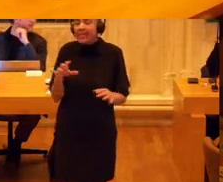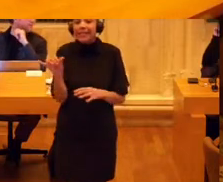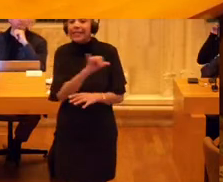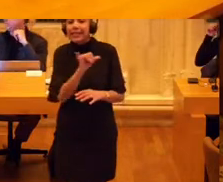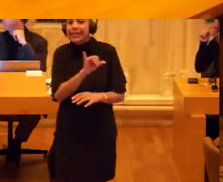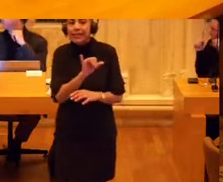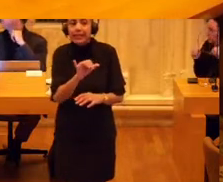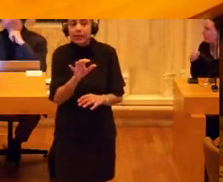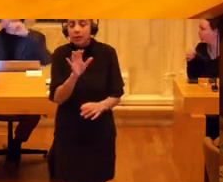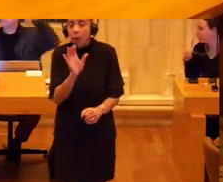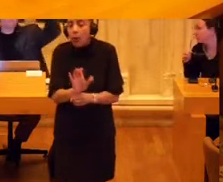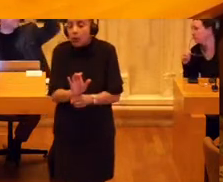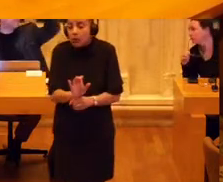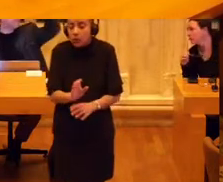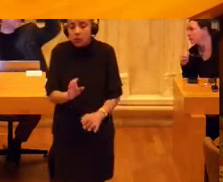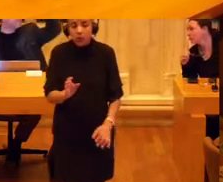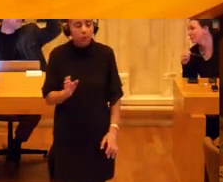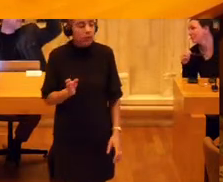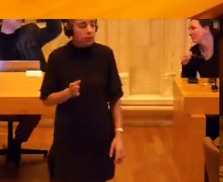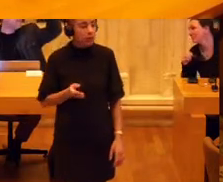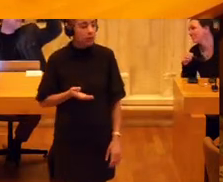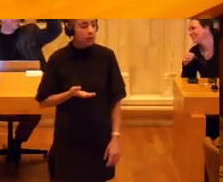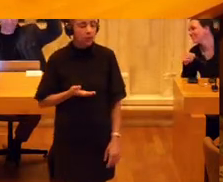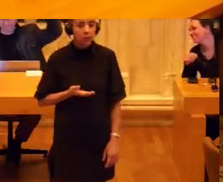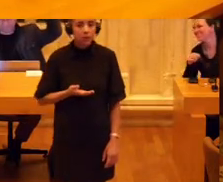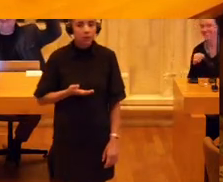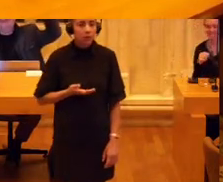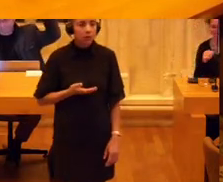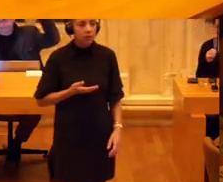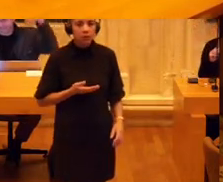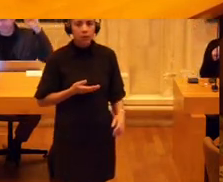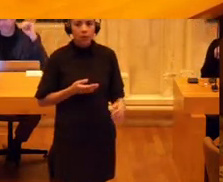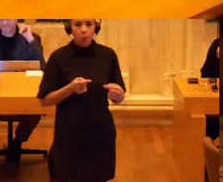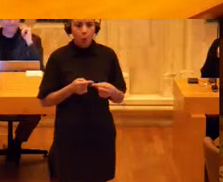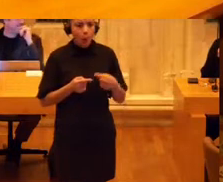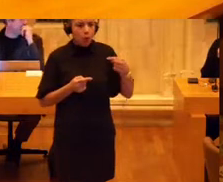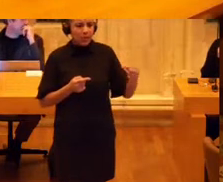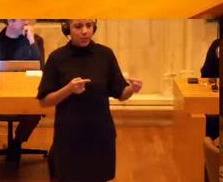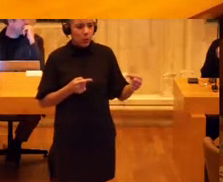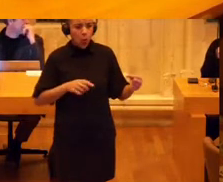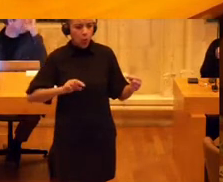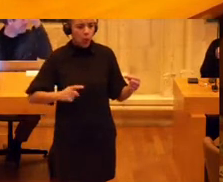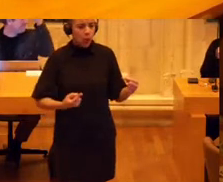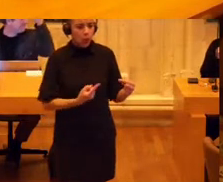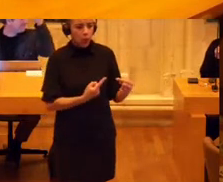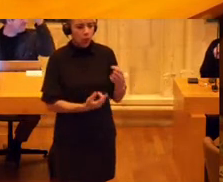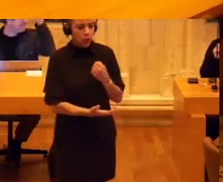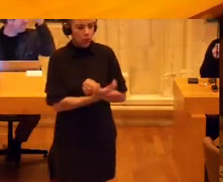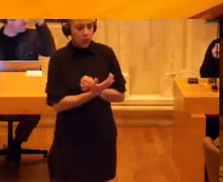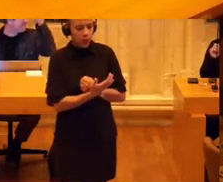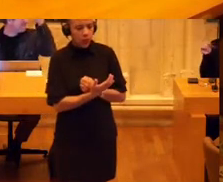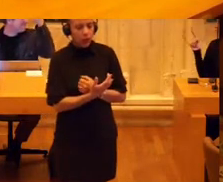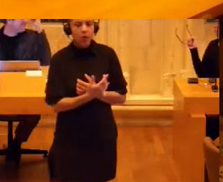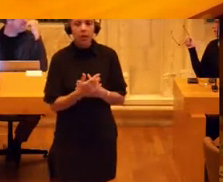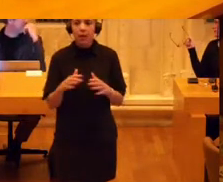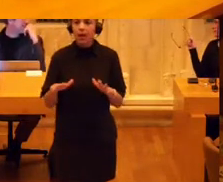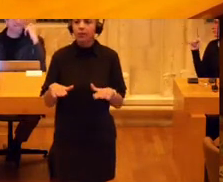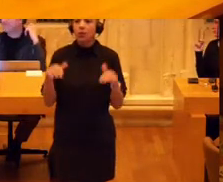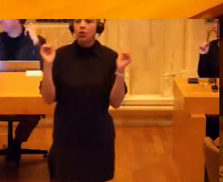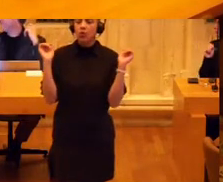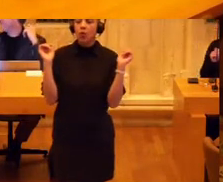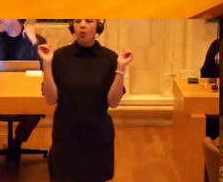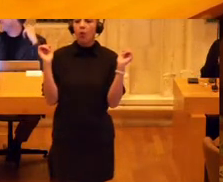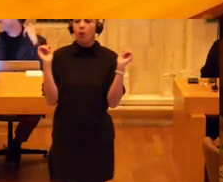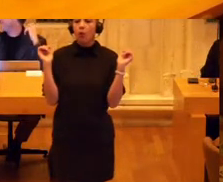oppositions ? Toute l'opposition, oui, c'est ça ? proposition. Des abstentions ?